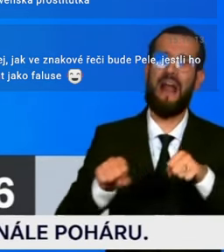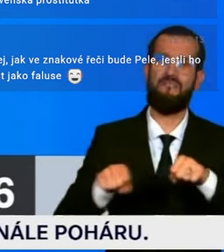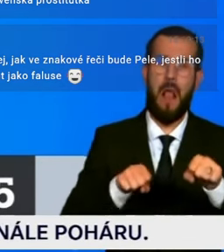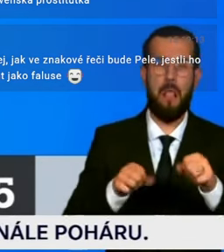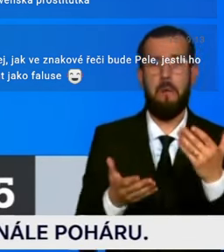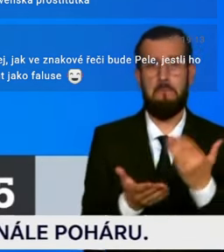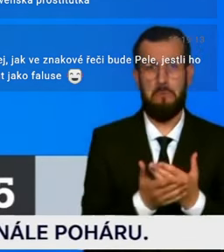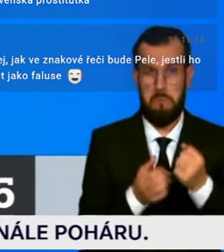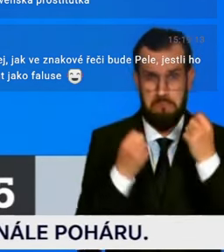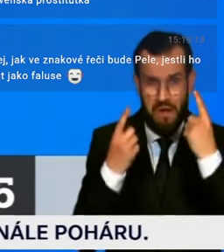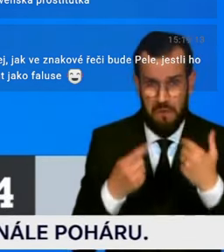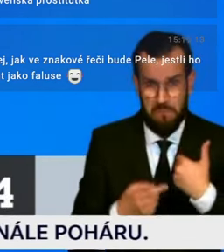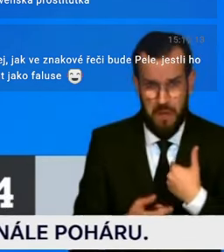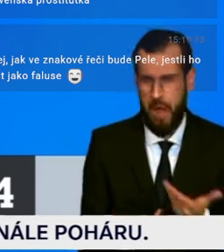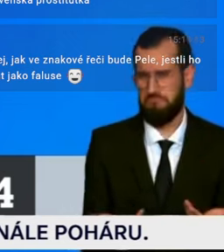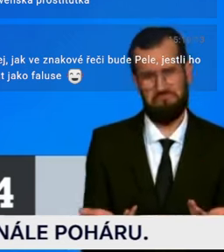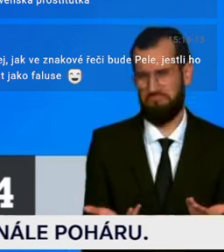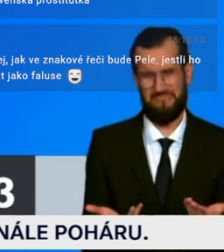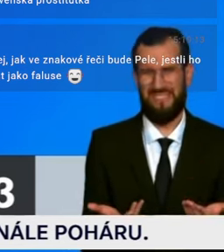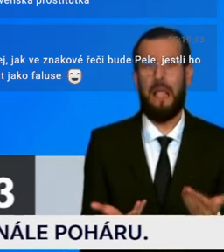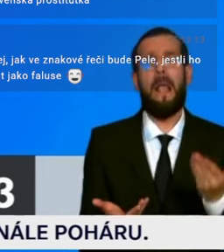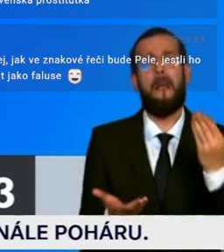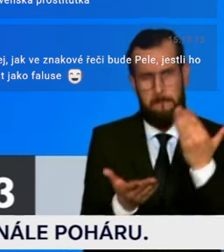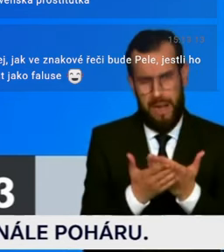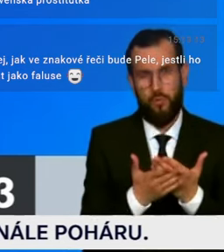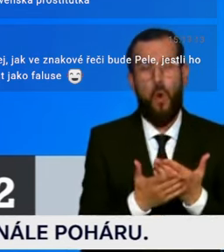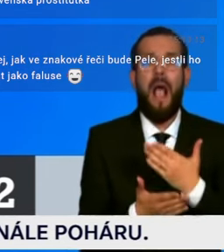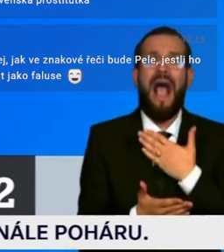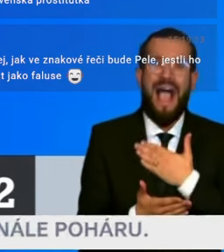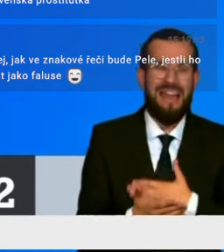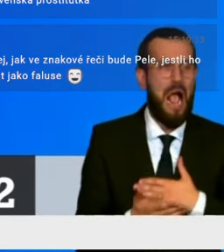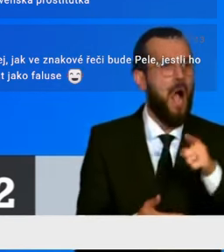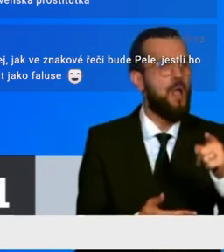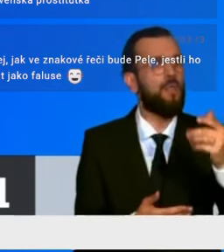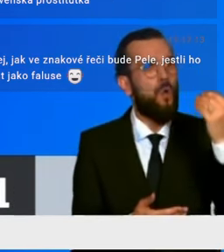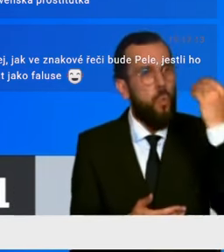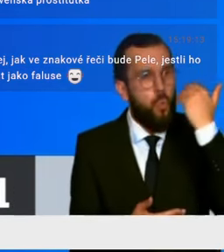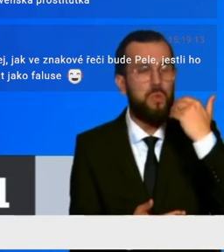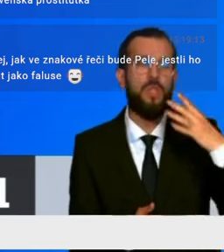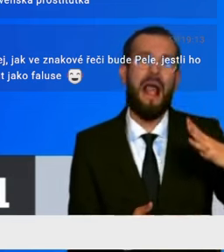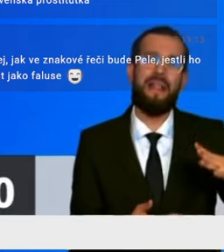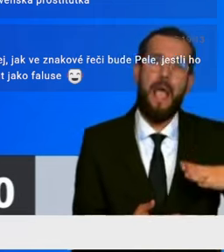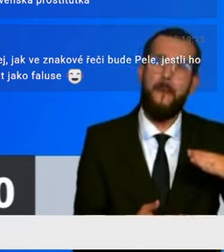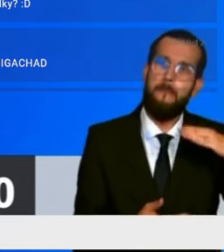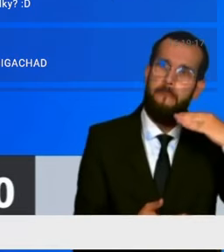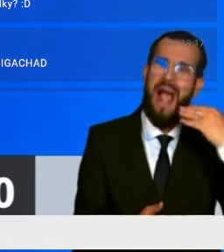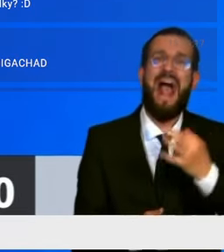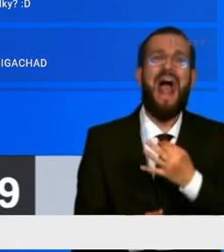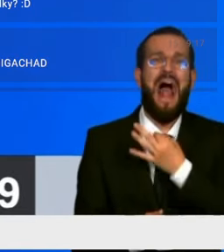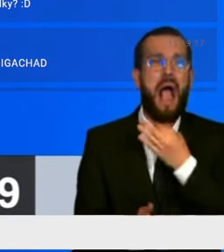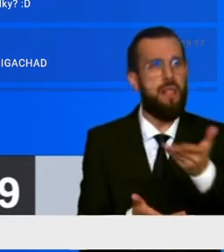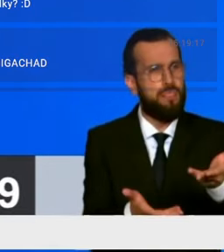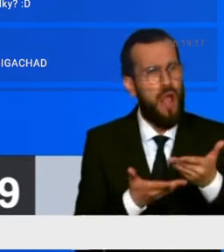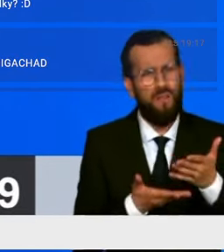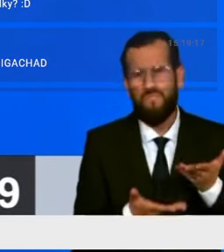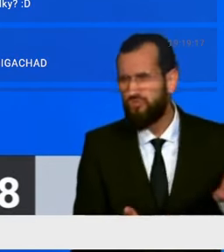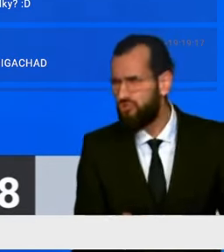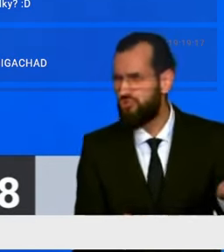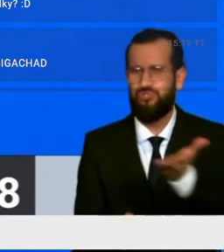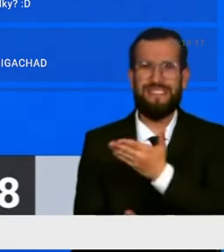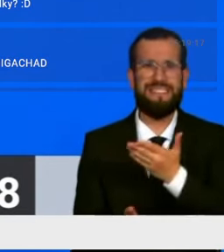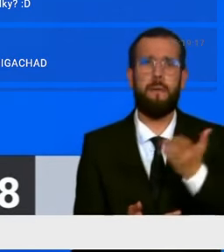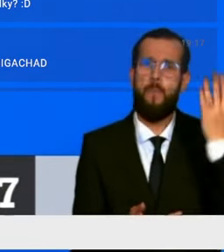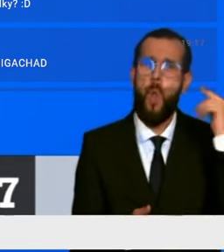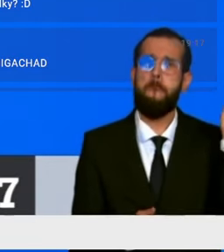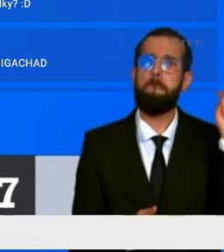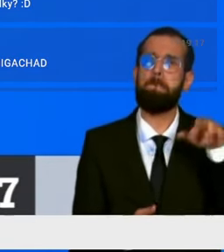a len dopeman po to som vďačnejší voličky mi dali hlas všetkým za účasť